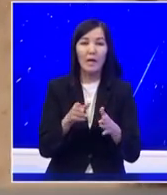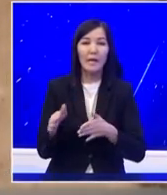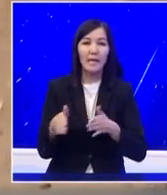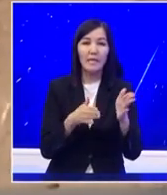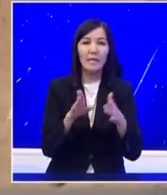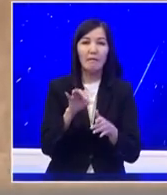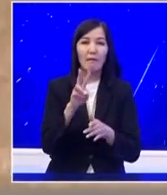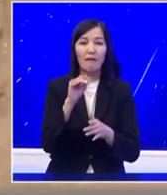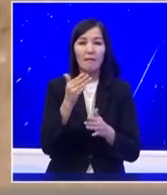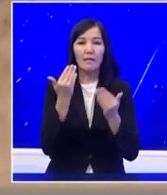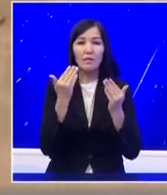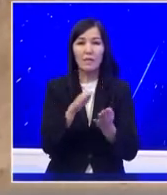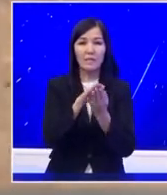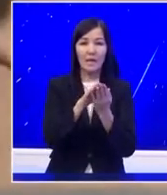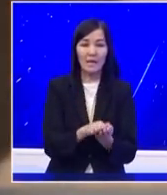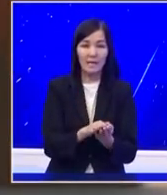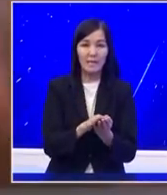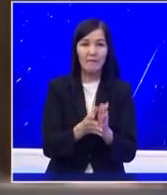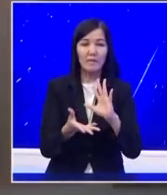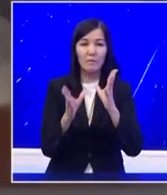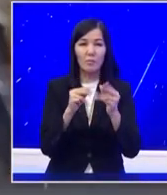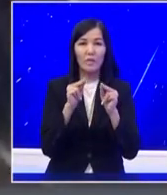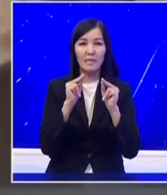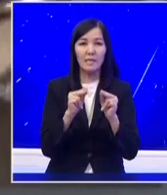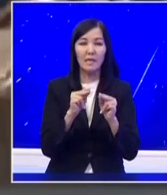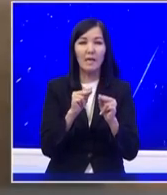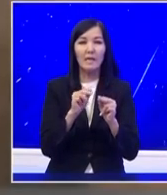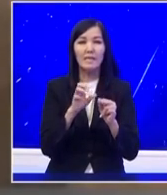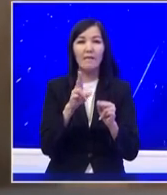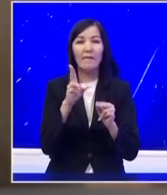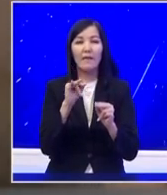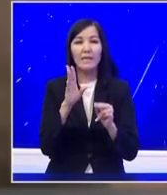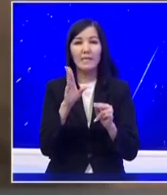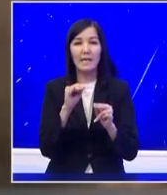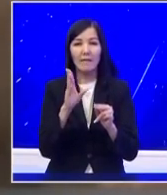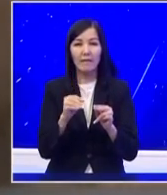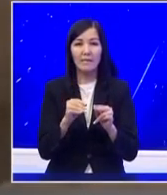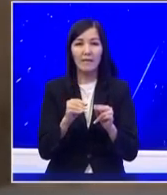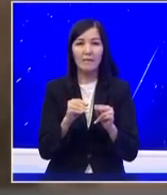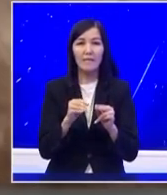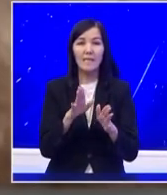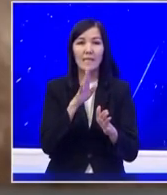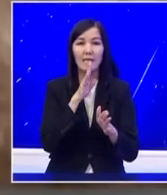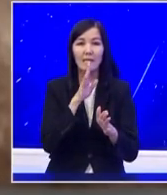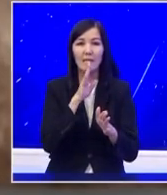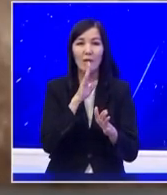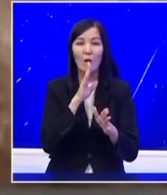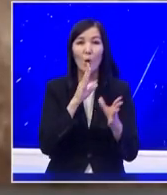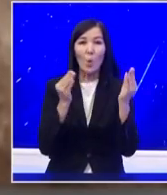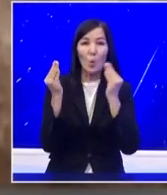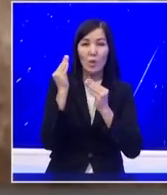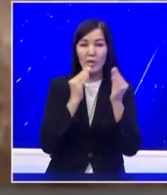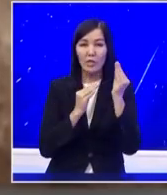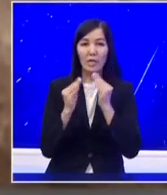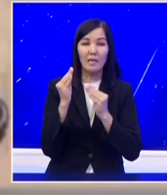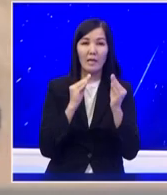из этого парного захоронения, судя по всему, была настоящей светской львицей. В мир иной ее отправили, украшенную великолепным ювелирным